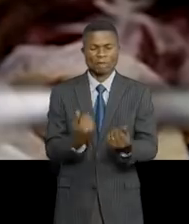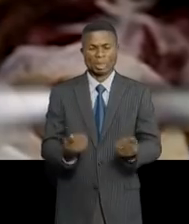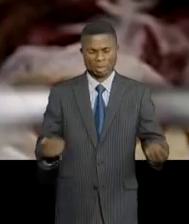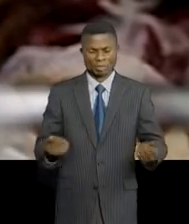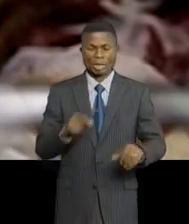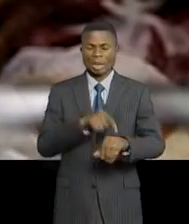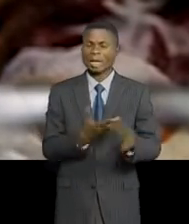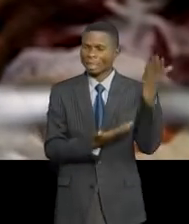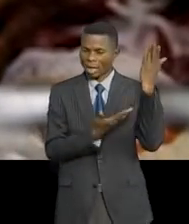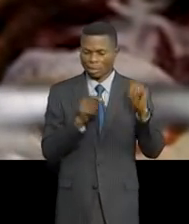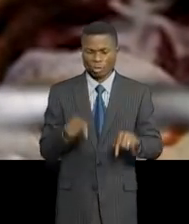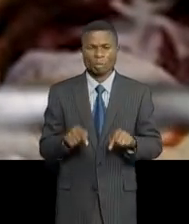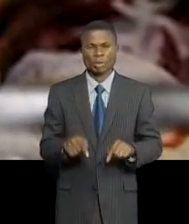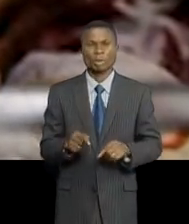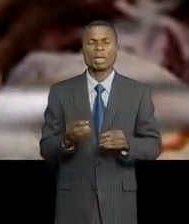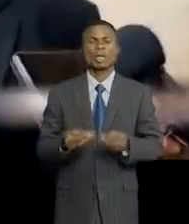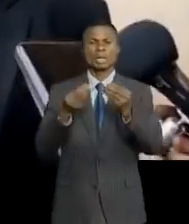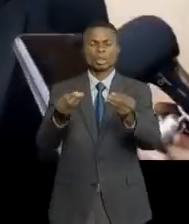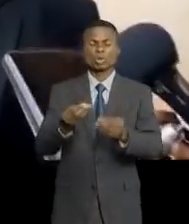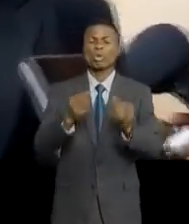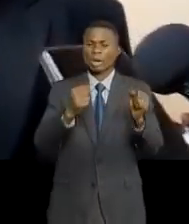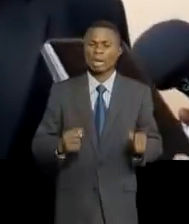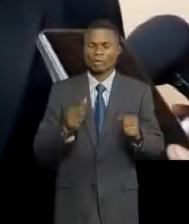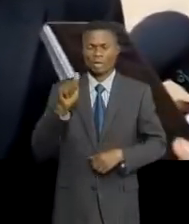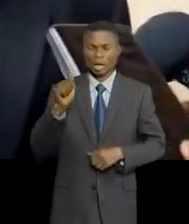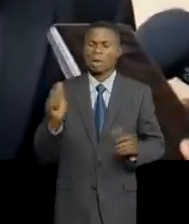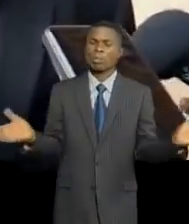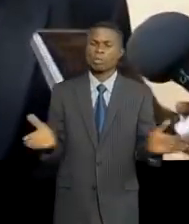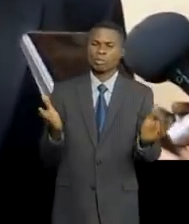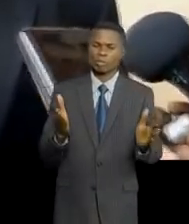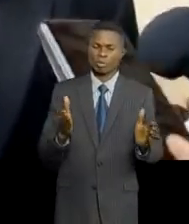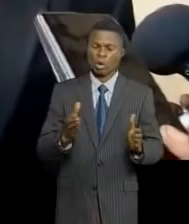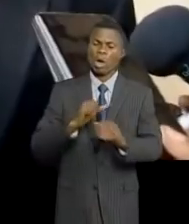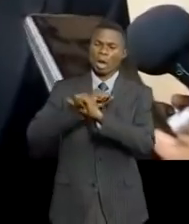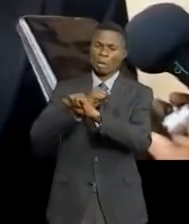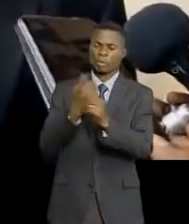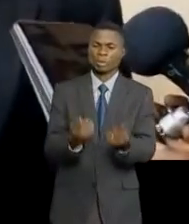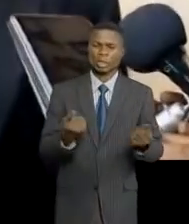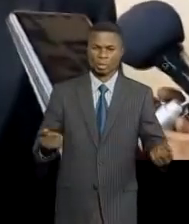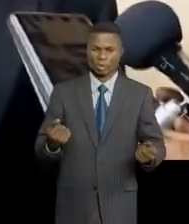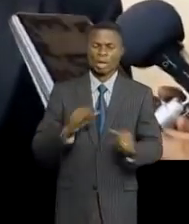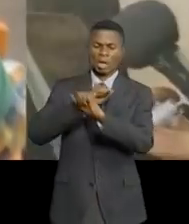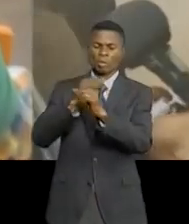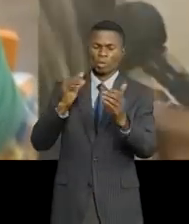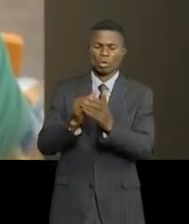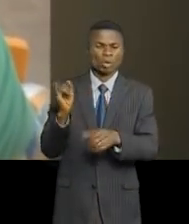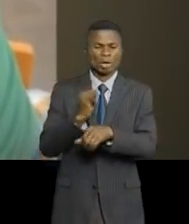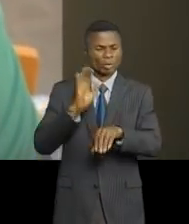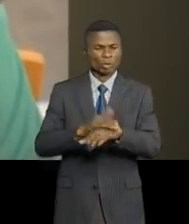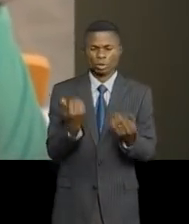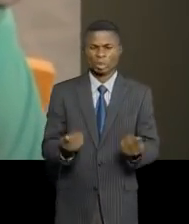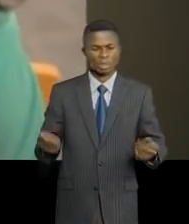approprié pour donner la vitamine afin de renforcer l'immunité des enfants, de les protéger contre les infections.